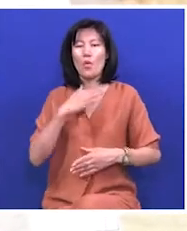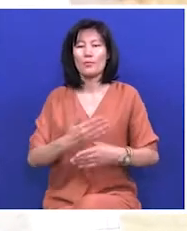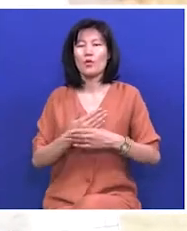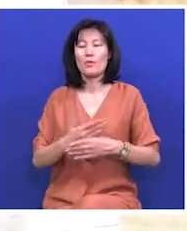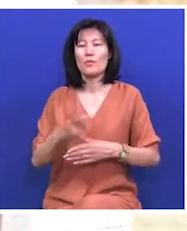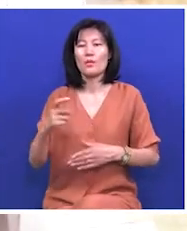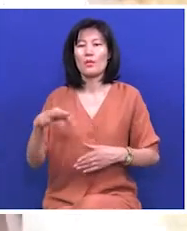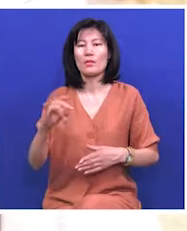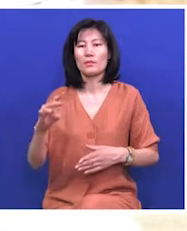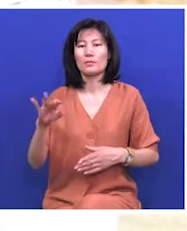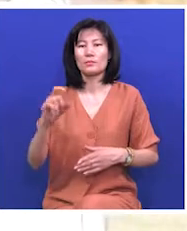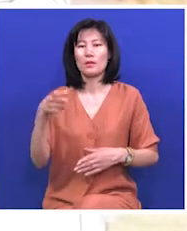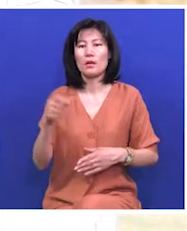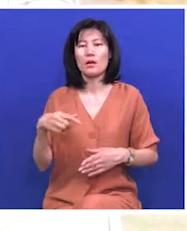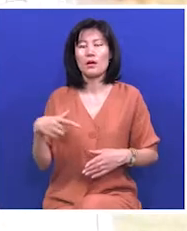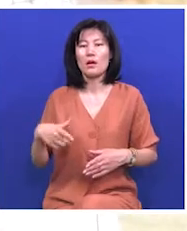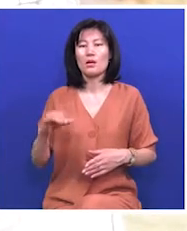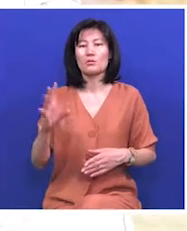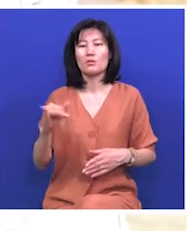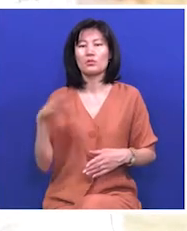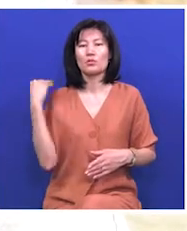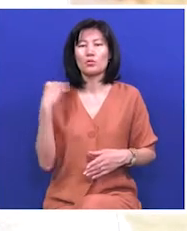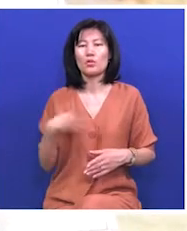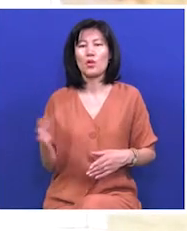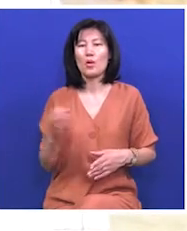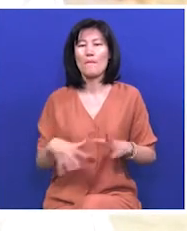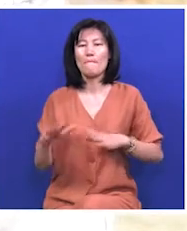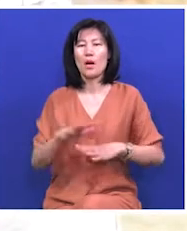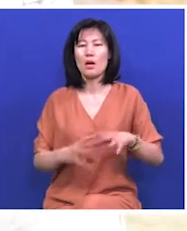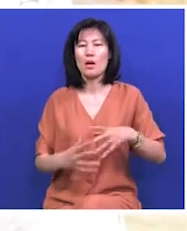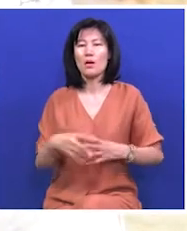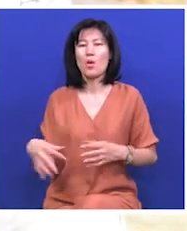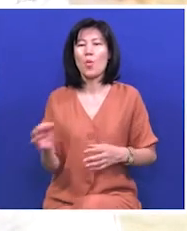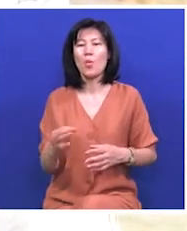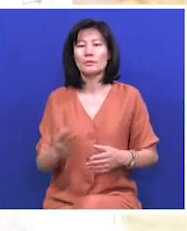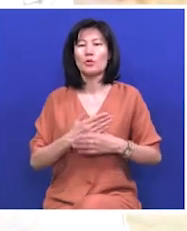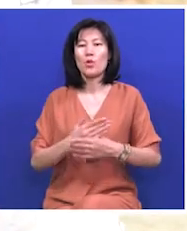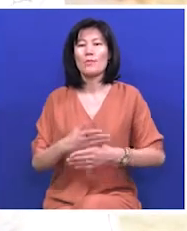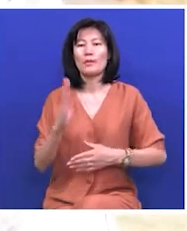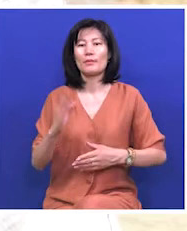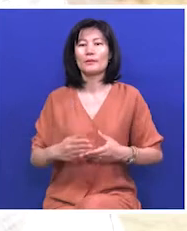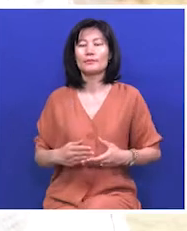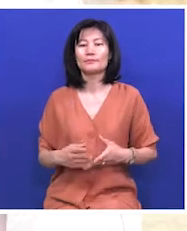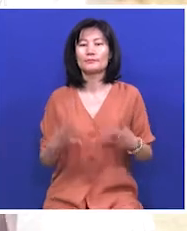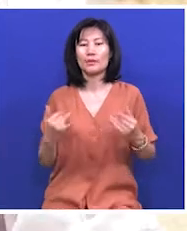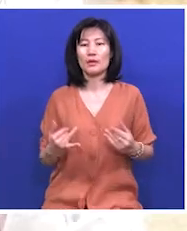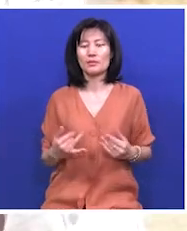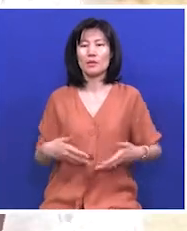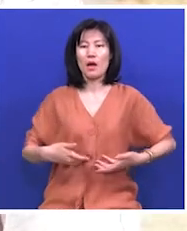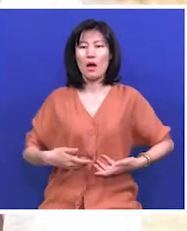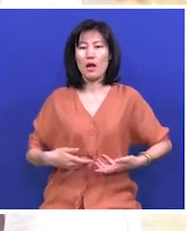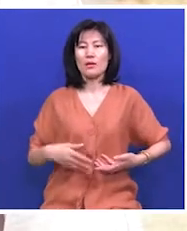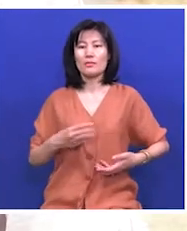келіп жатыр да біз Атырау, Ақтау, Түркістан бар жерден келіп жатыр бізге жәрдем да. Қазір